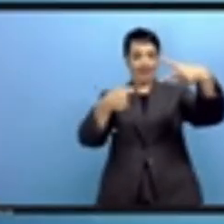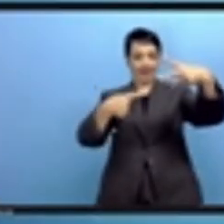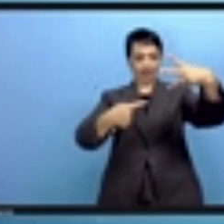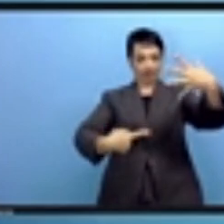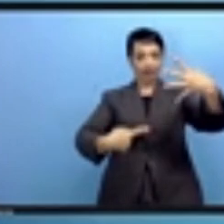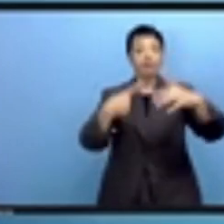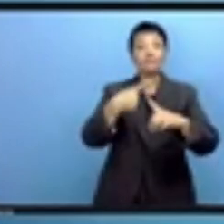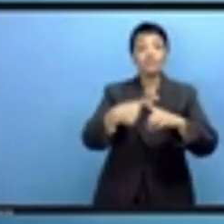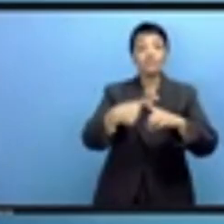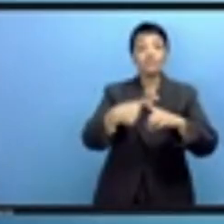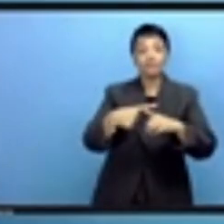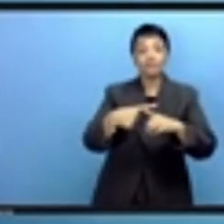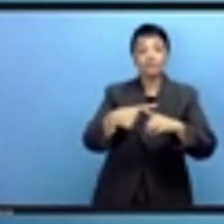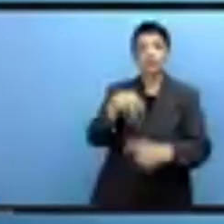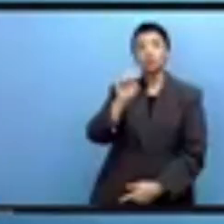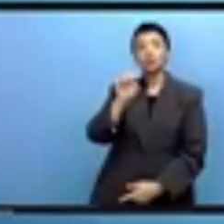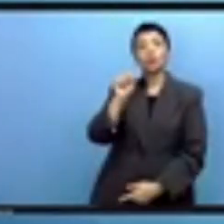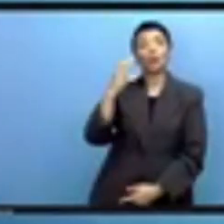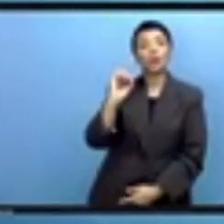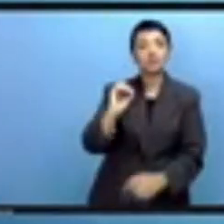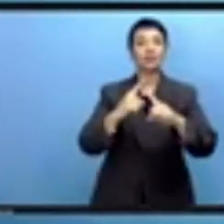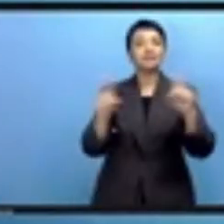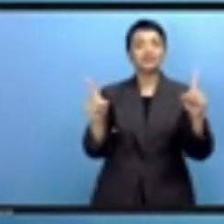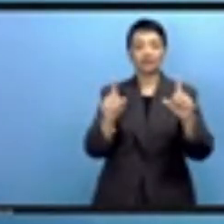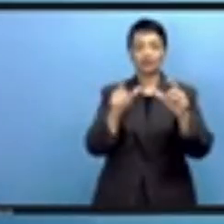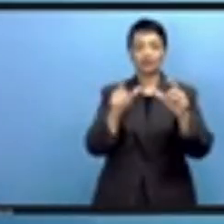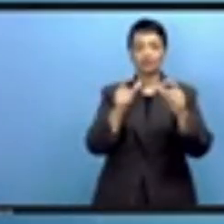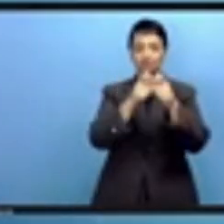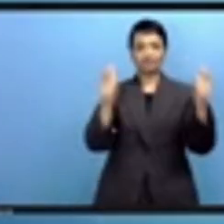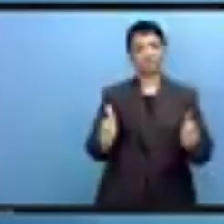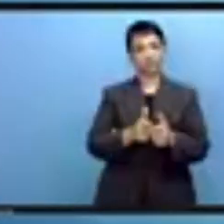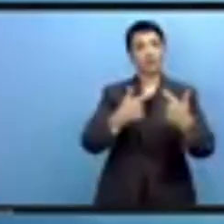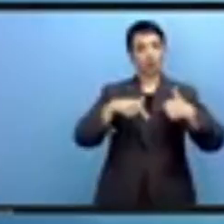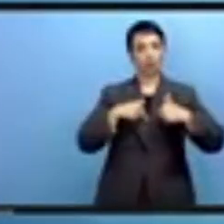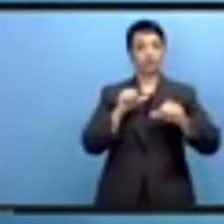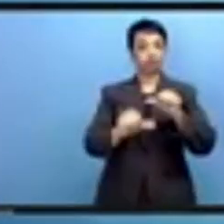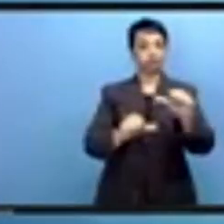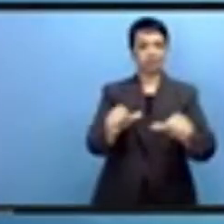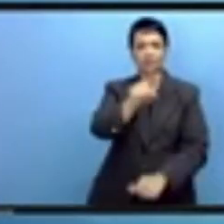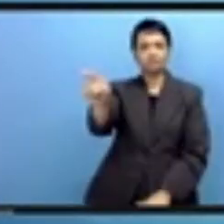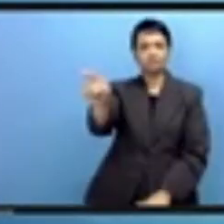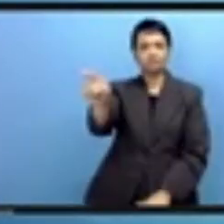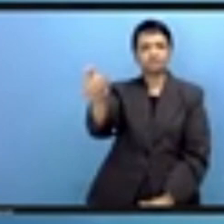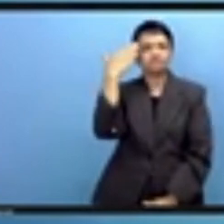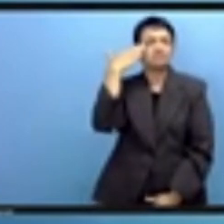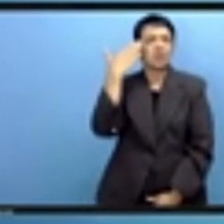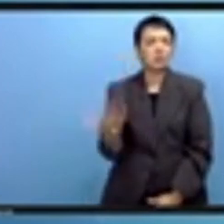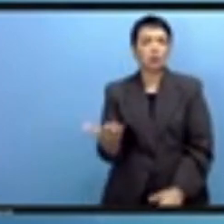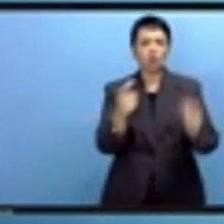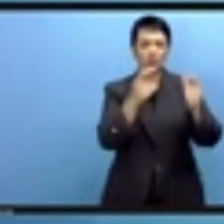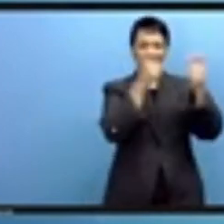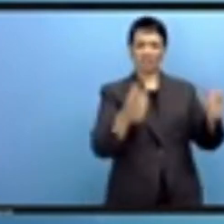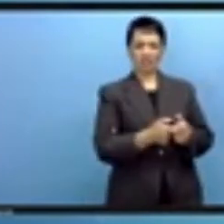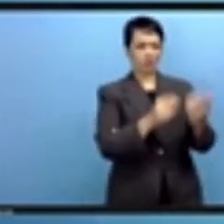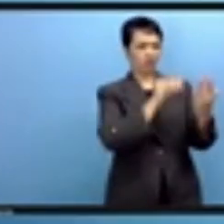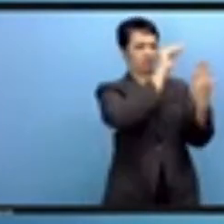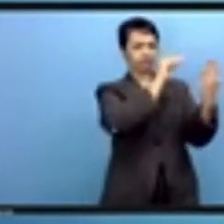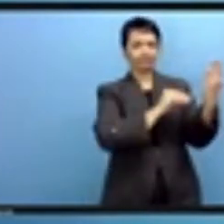遍性的指标，以及这个互联网的